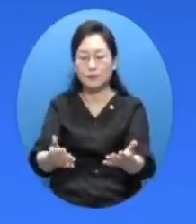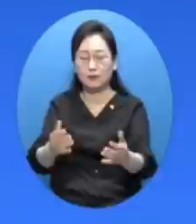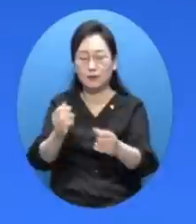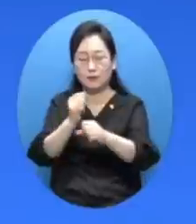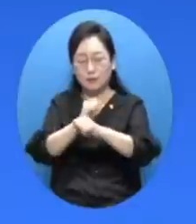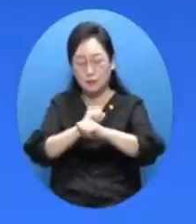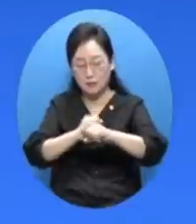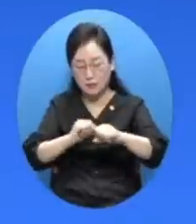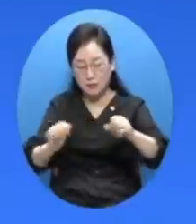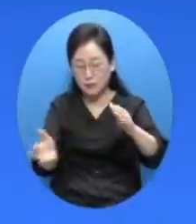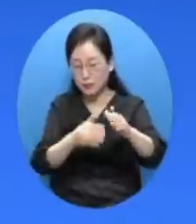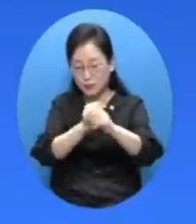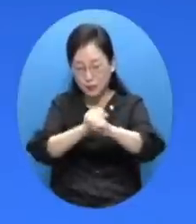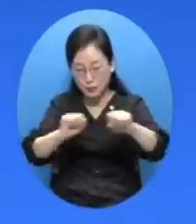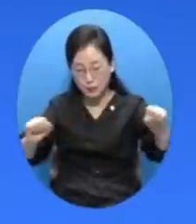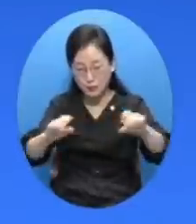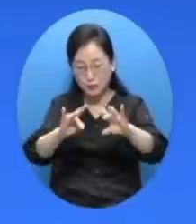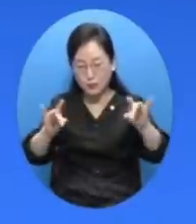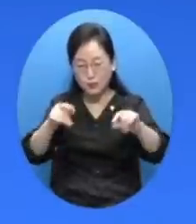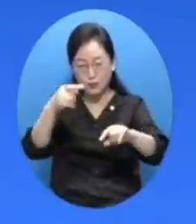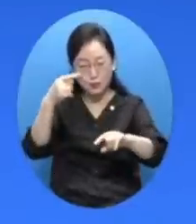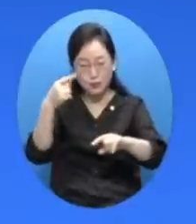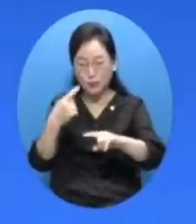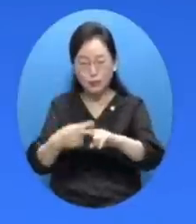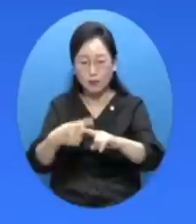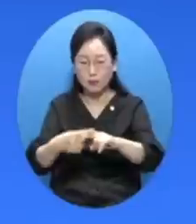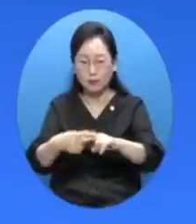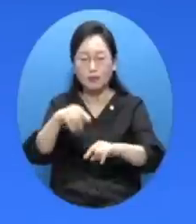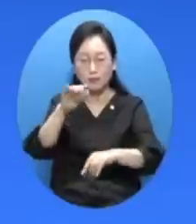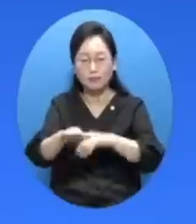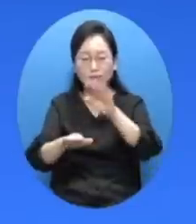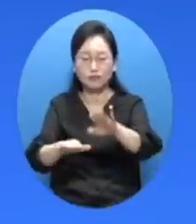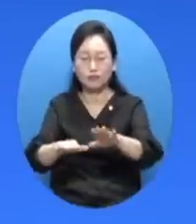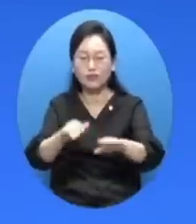길을 때때로 가는 것입니다. 모세가